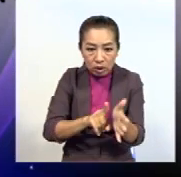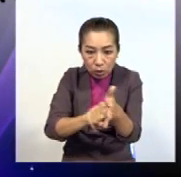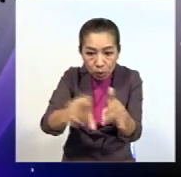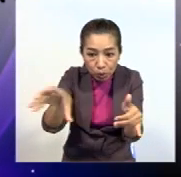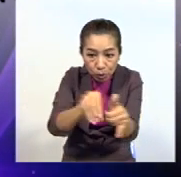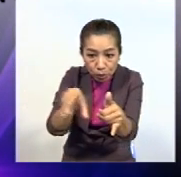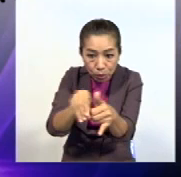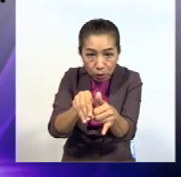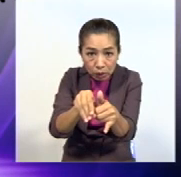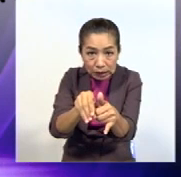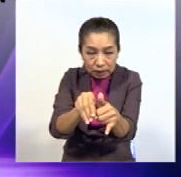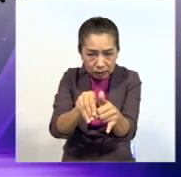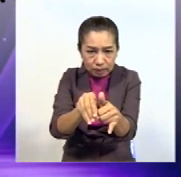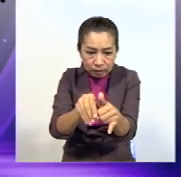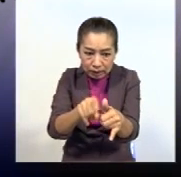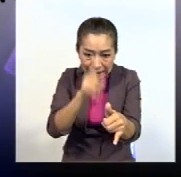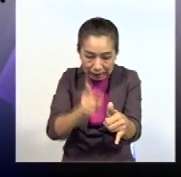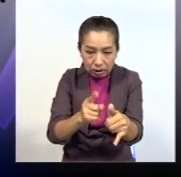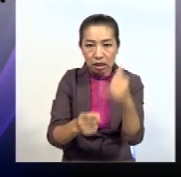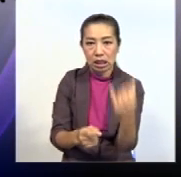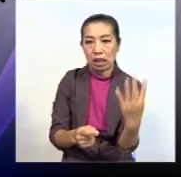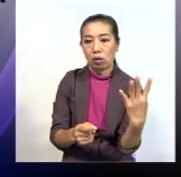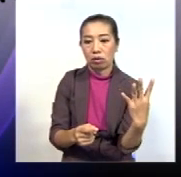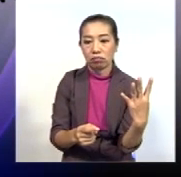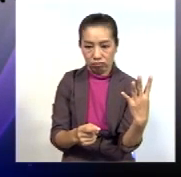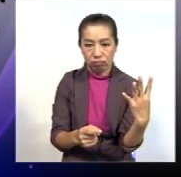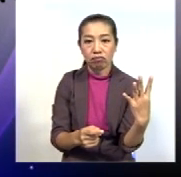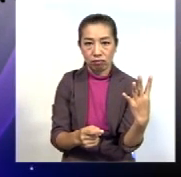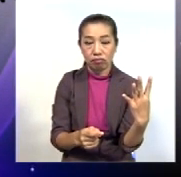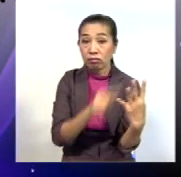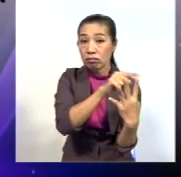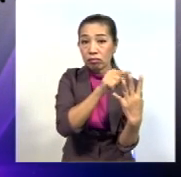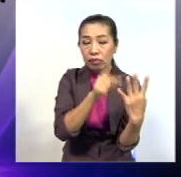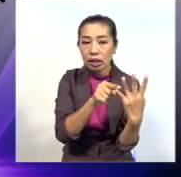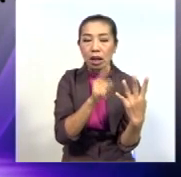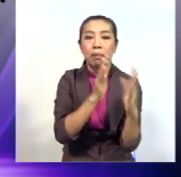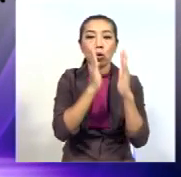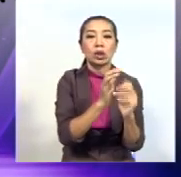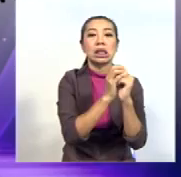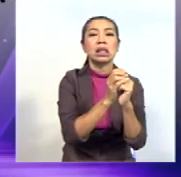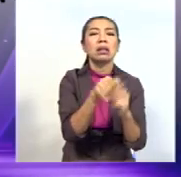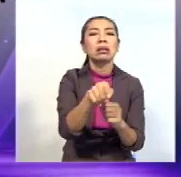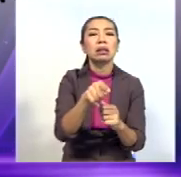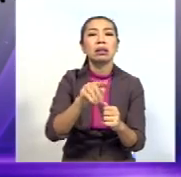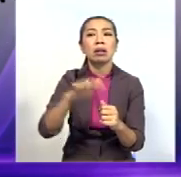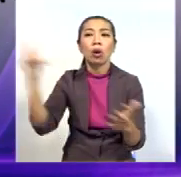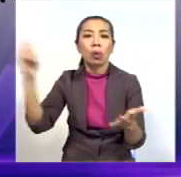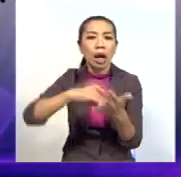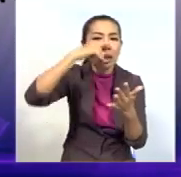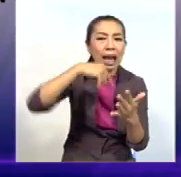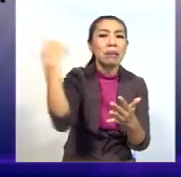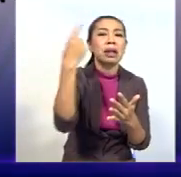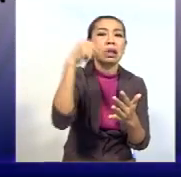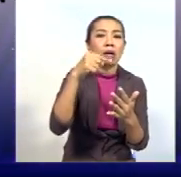ยืนยันนะครับ4รายนะครับ ท่ านนี้เป็นชาวจีนนะครับที่เดินทางมาท่องเที่ยวเนี่ย3ร